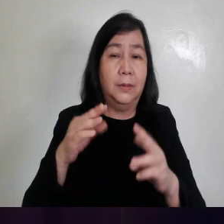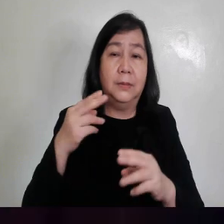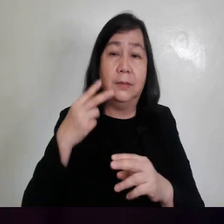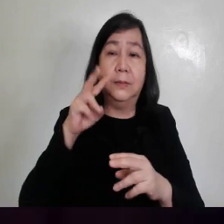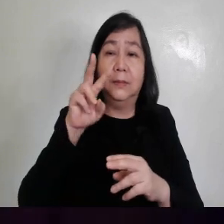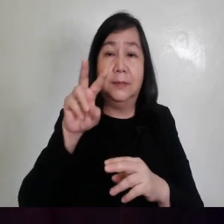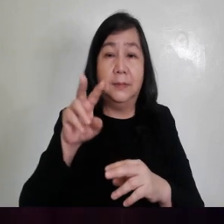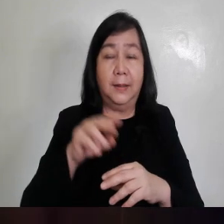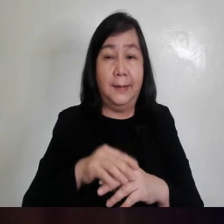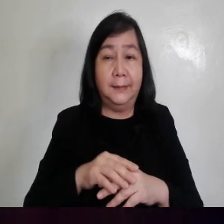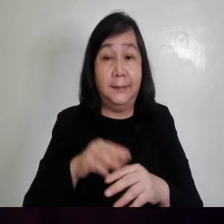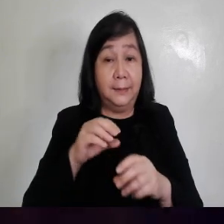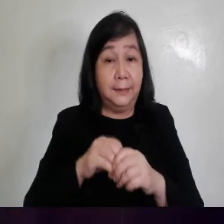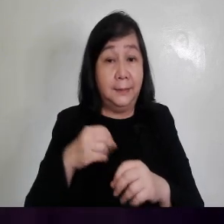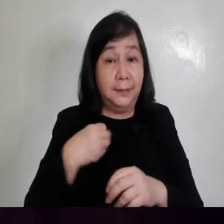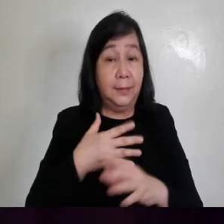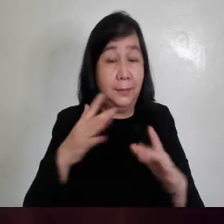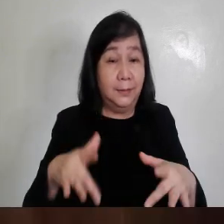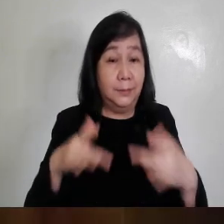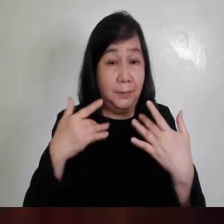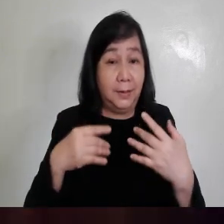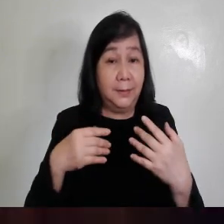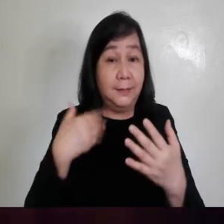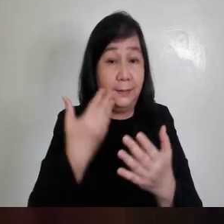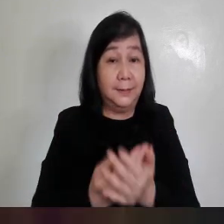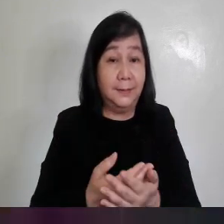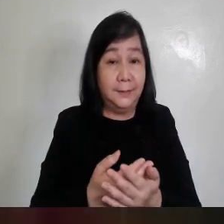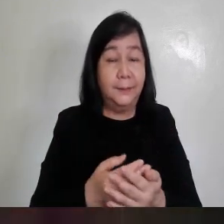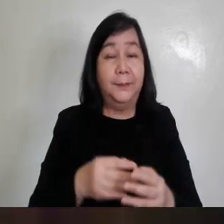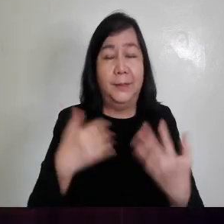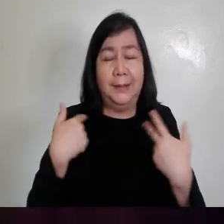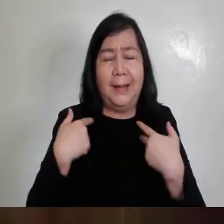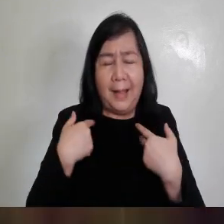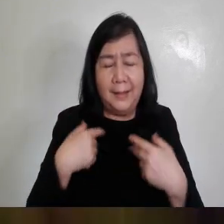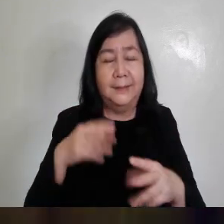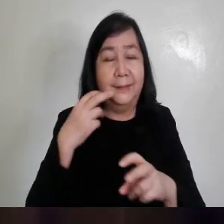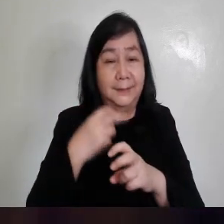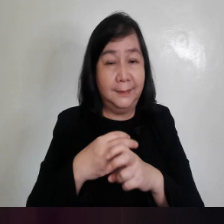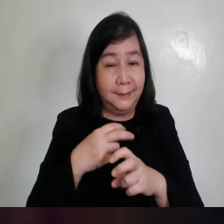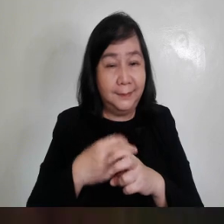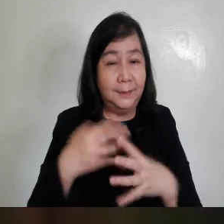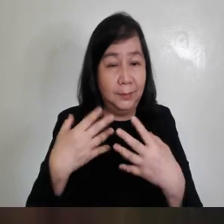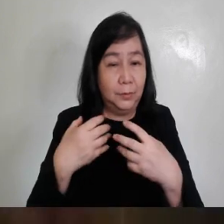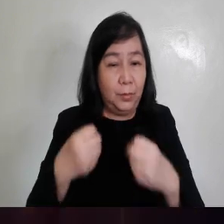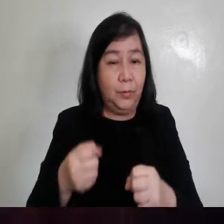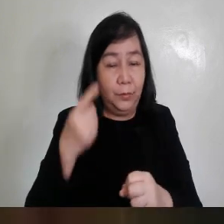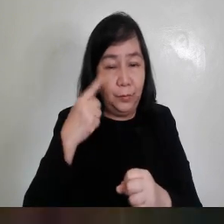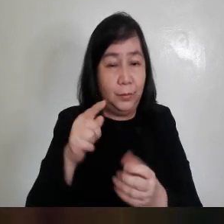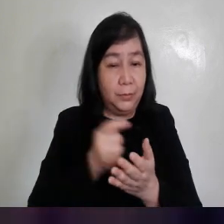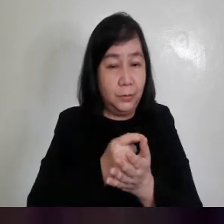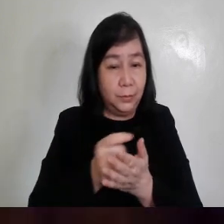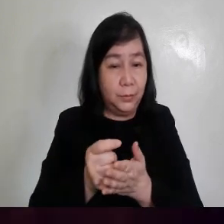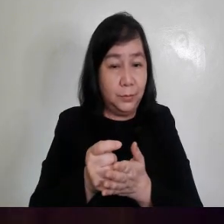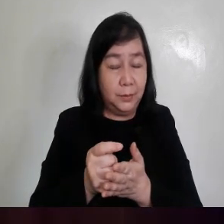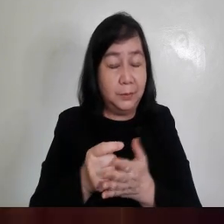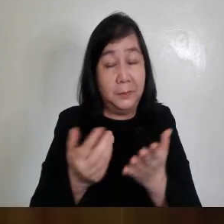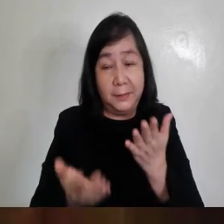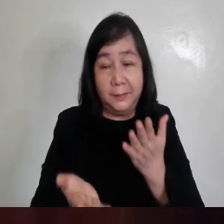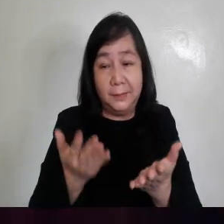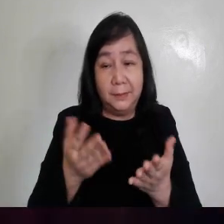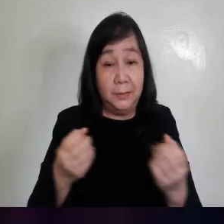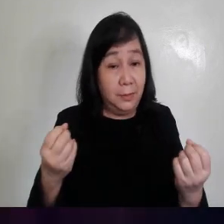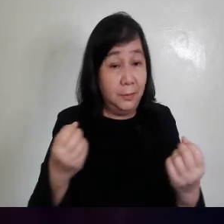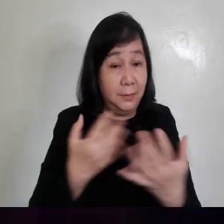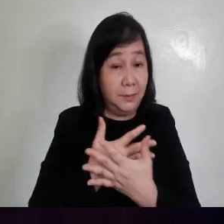sa unahan. Sa buhay, darating ang sandali na mahirap manindigan para sa katotohanan, hindi ba?